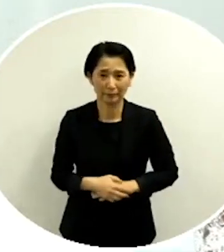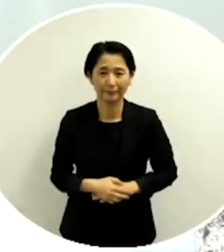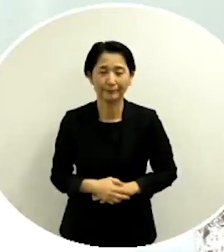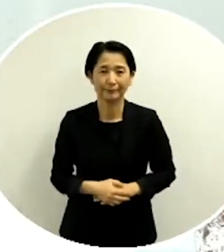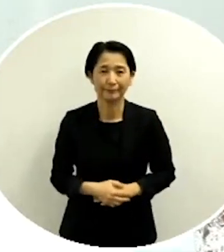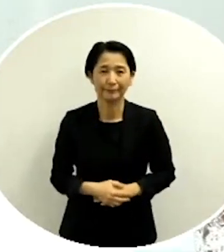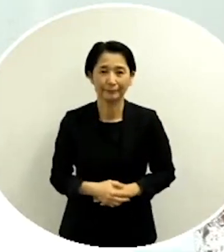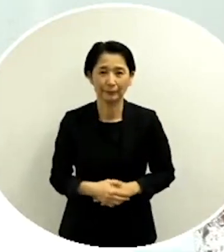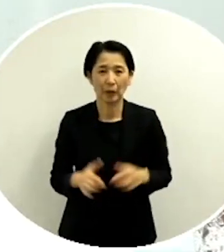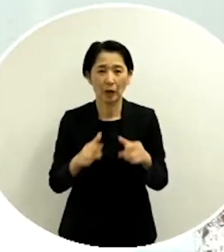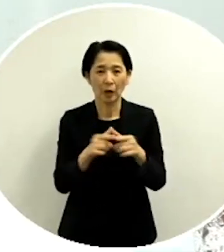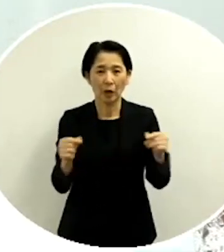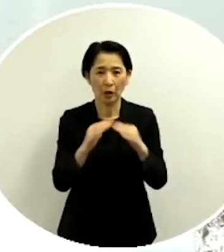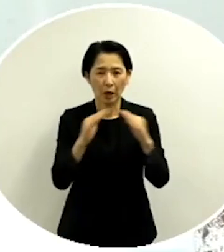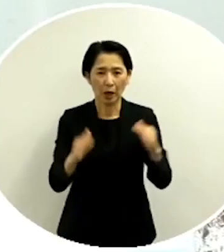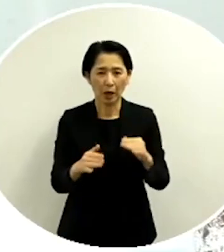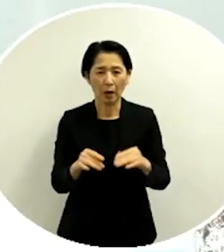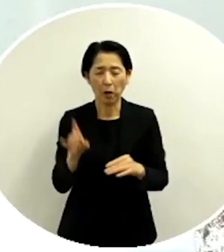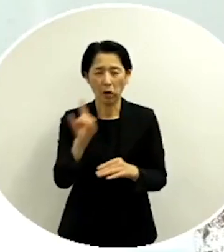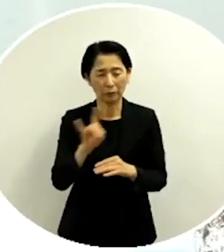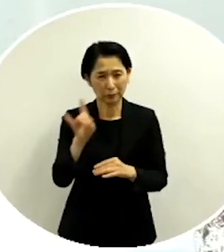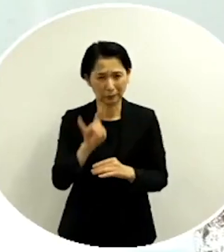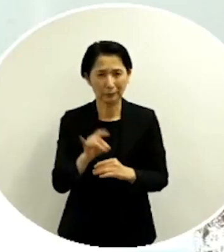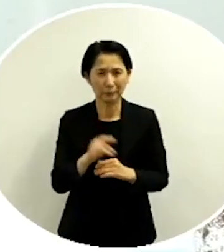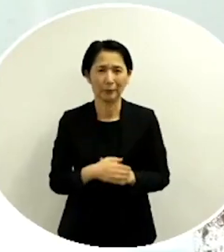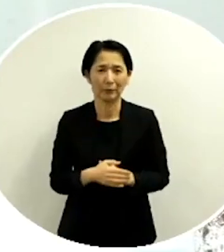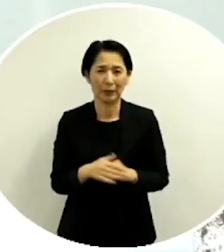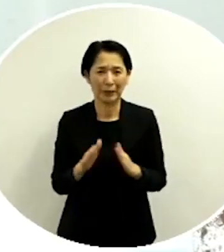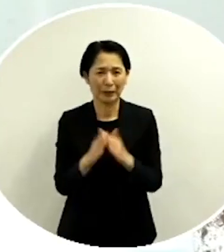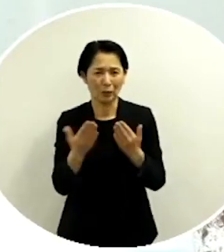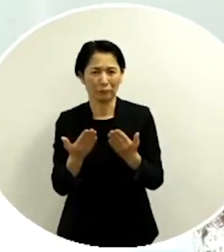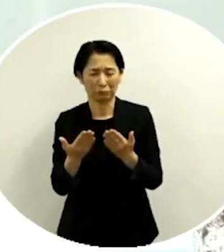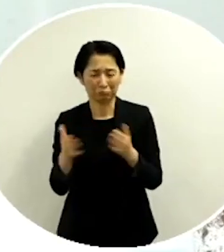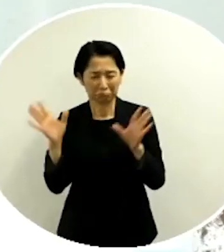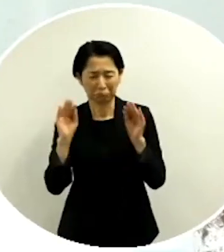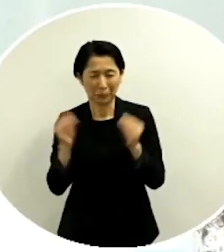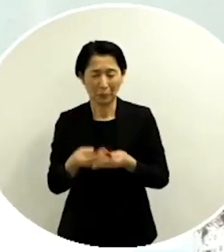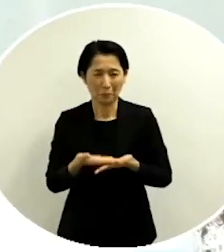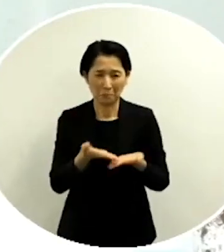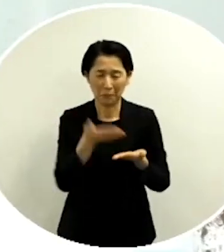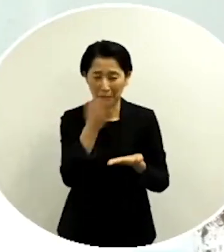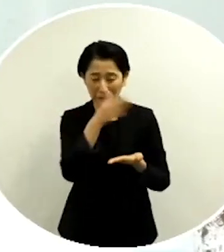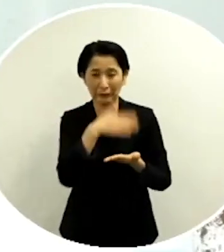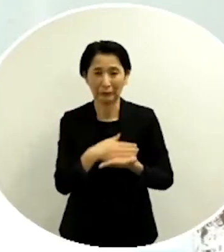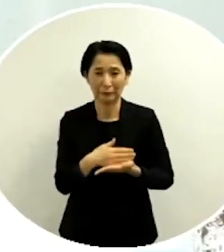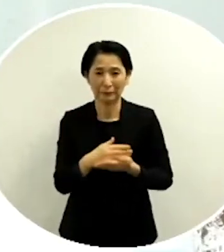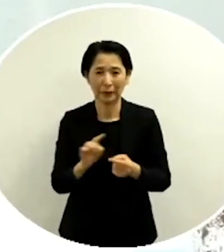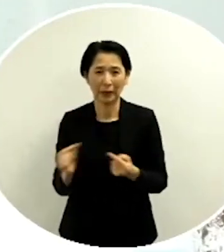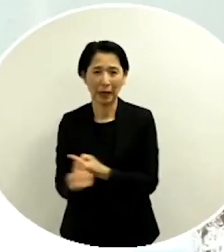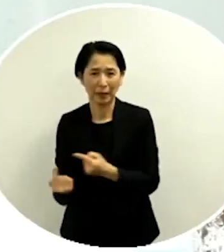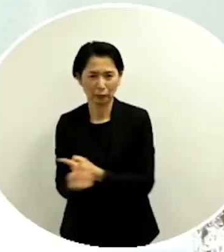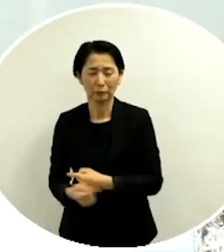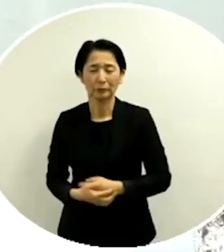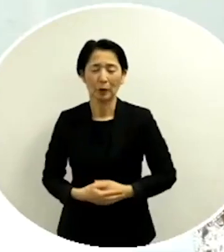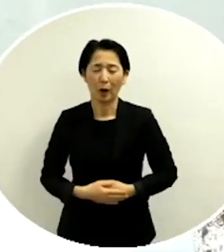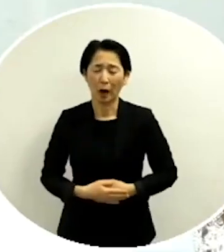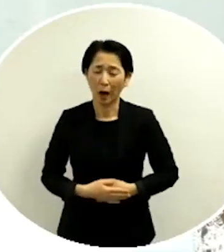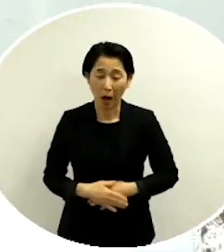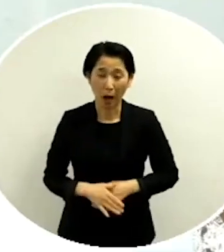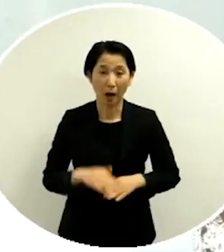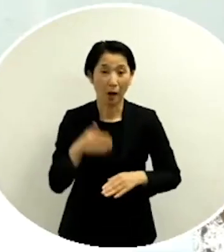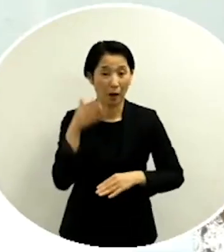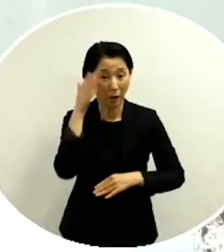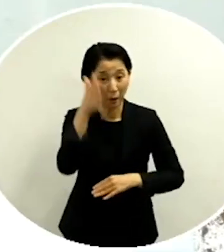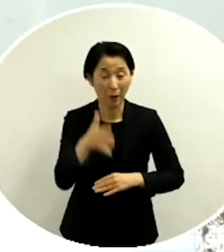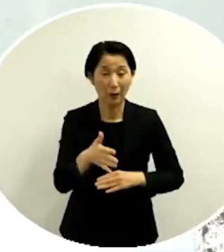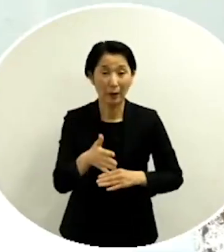か国会で嘘をつくとか情報公開はしないとか公文書を廃棄する改ざんするとんでもない状況になっ